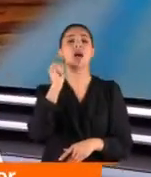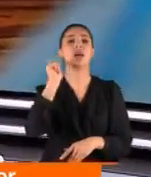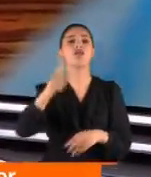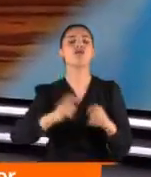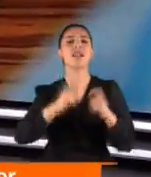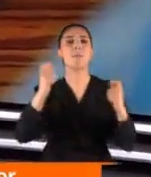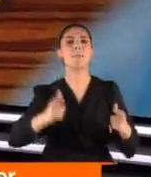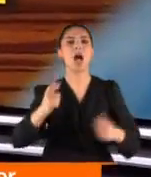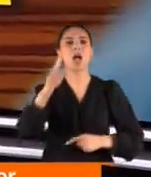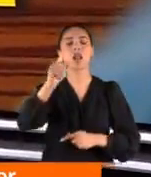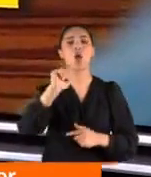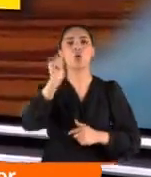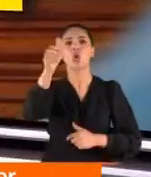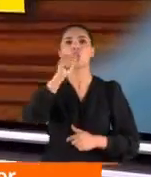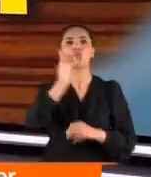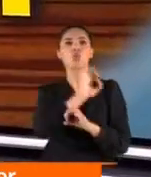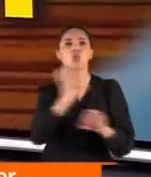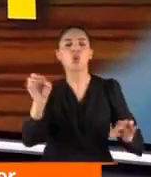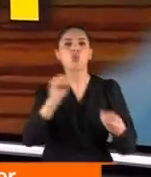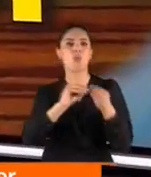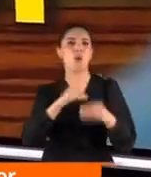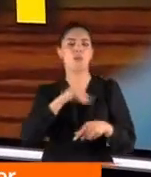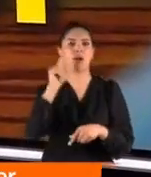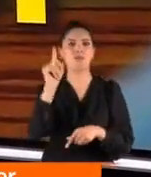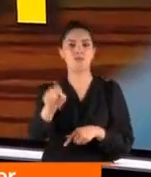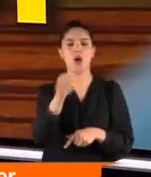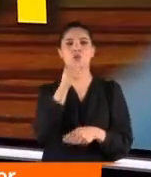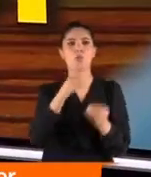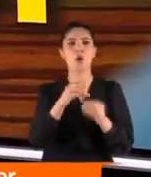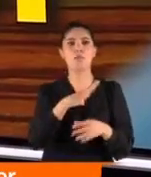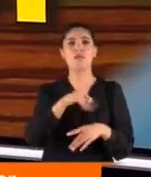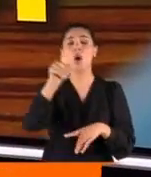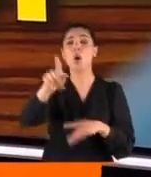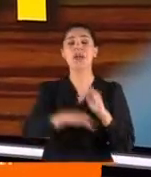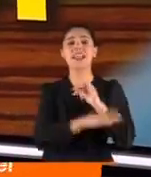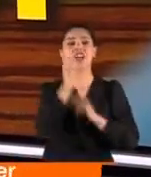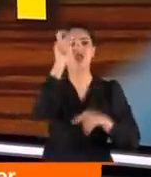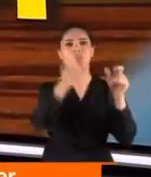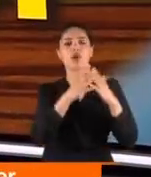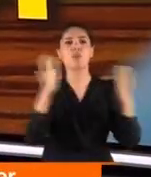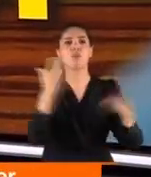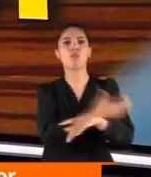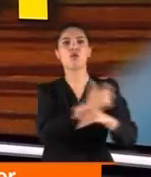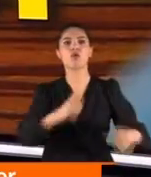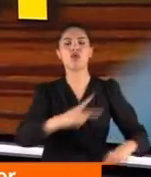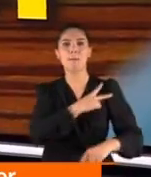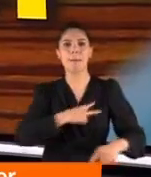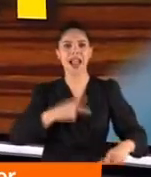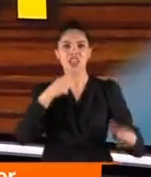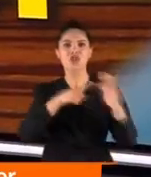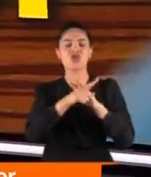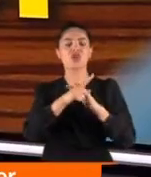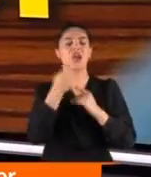Bala ilçesi günlerdir susuzluk sorunuyla uğraşıyor. Bölge sakinlerinin iddiası ise Büyükşehir Belediyesi'nin